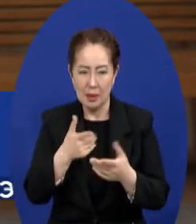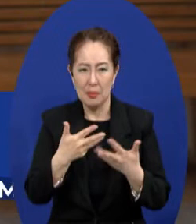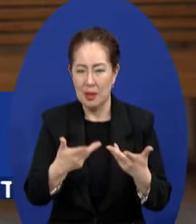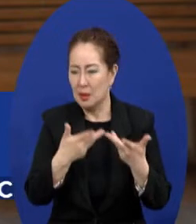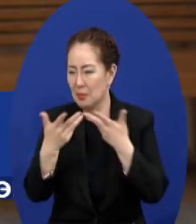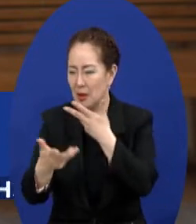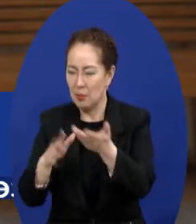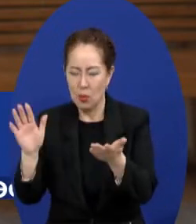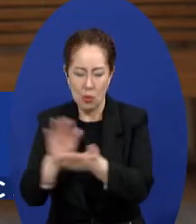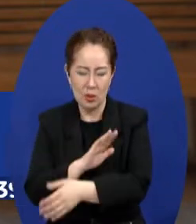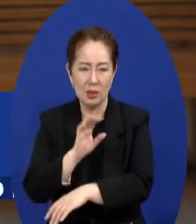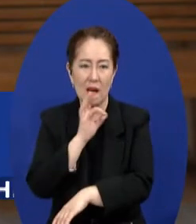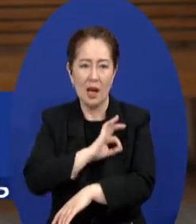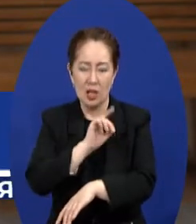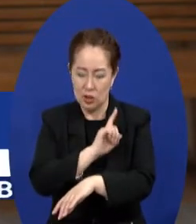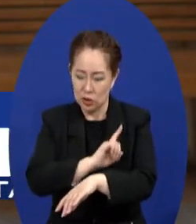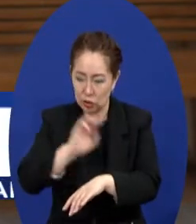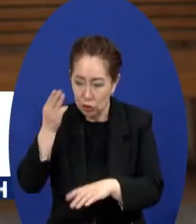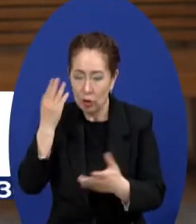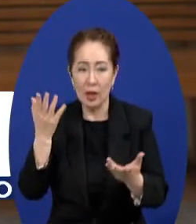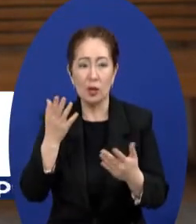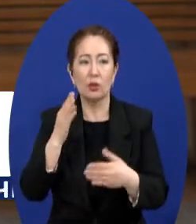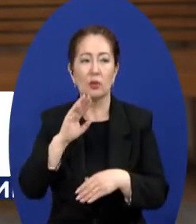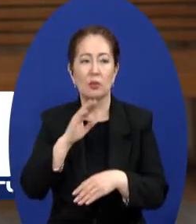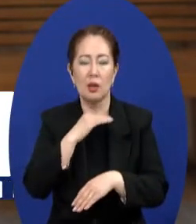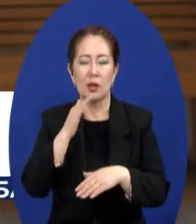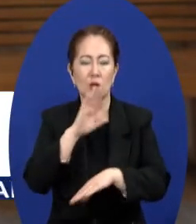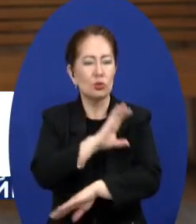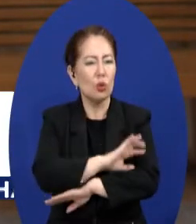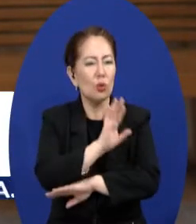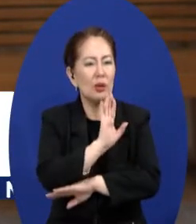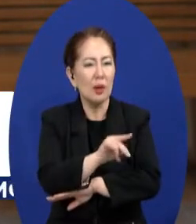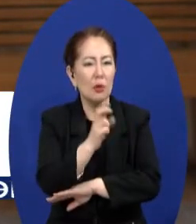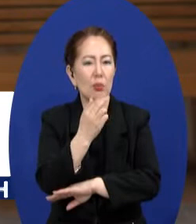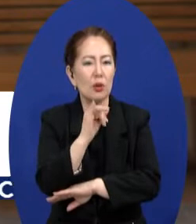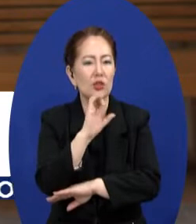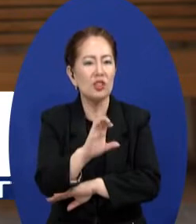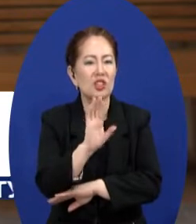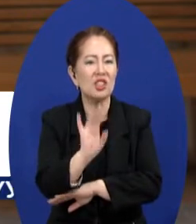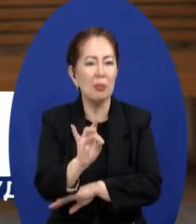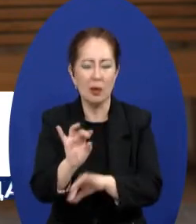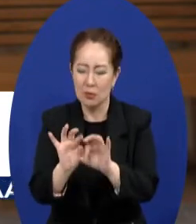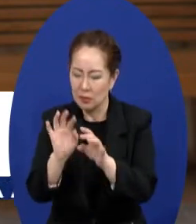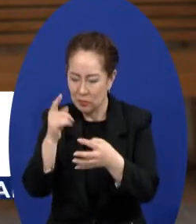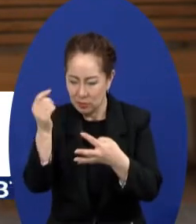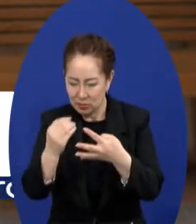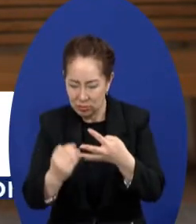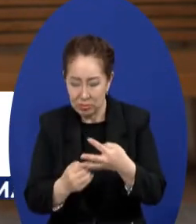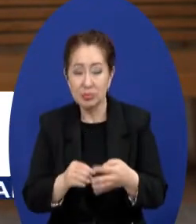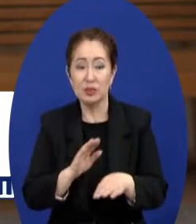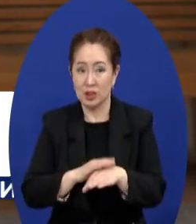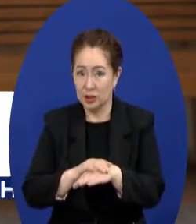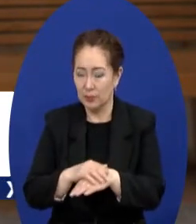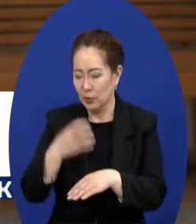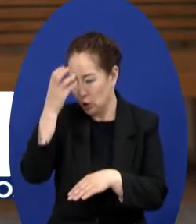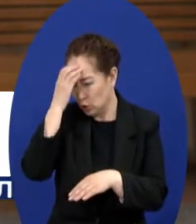ашиг хурдан гарах энэ байршлуудаа тогтоод, аль сургууль дээр ямар тооны бац, ямар хэмжээтэй байна гэдэг бүгдийг гаргаад одоо ингээд иргэмлээ цэгцэлцсэн. Төрийн